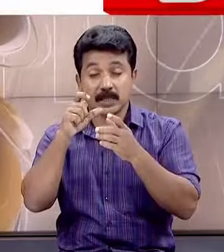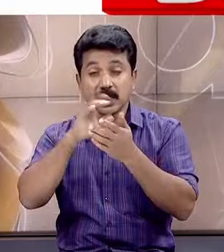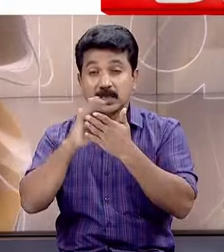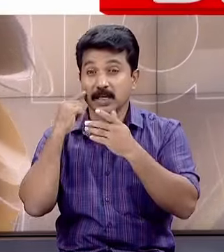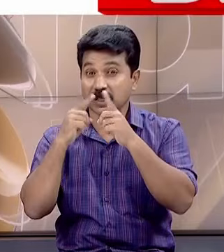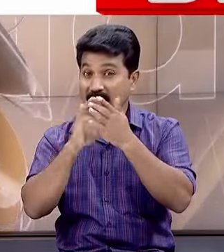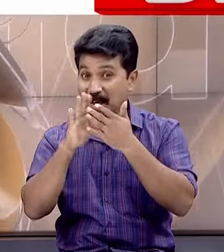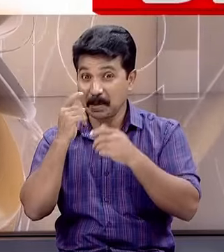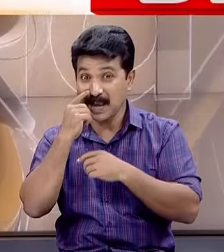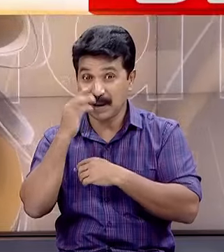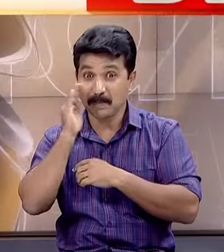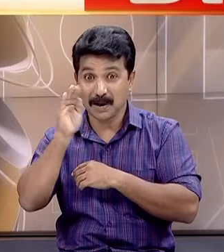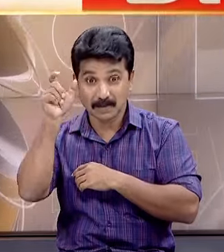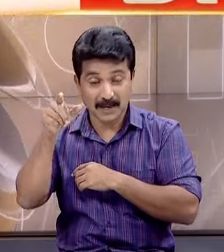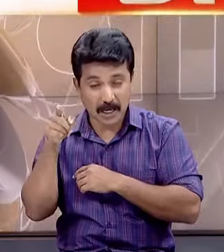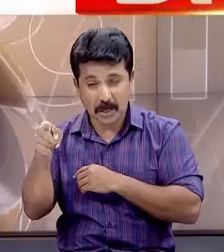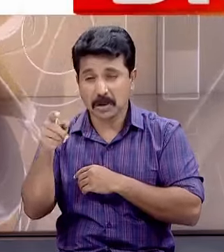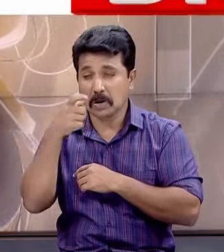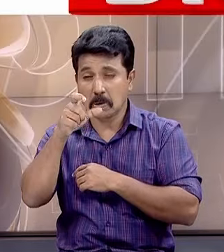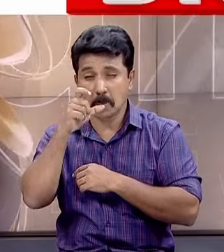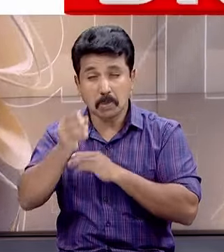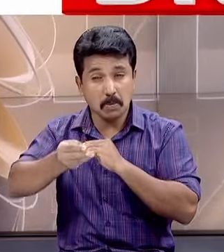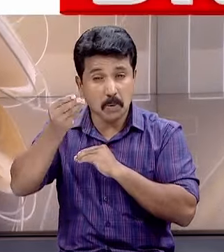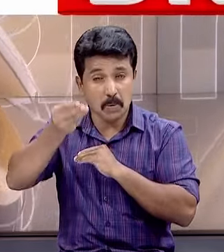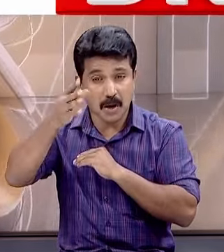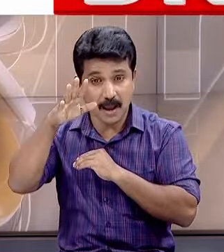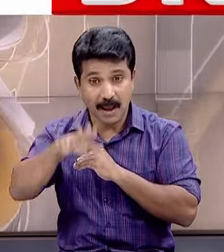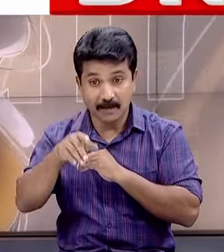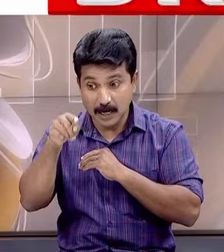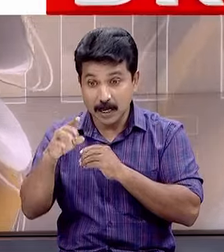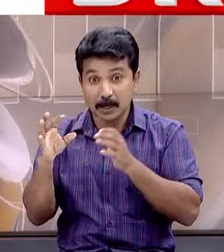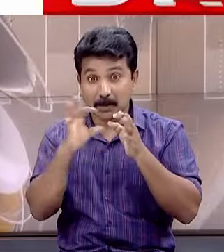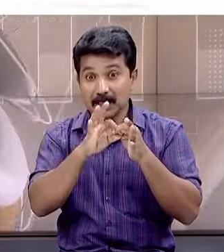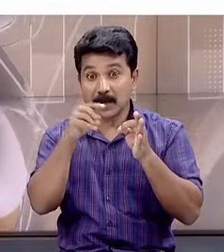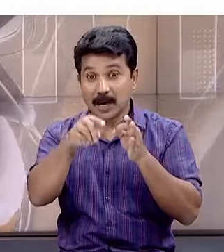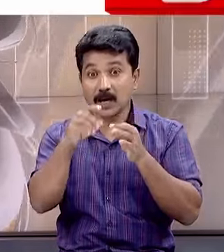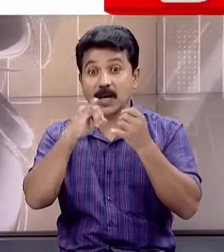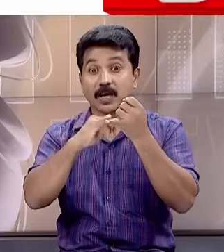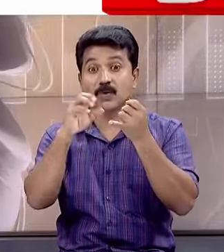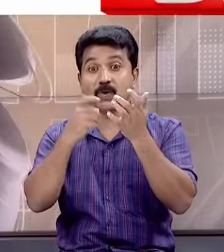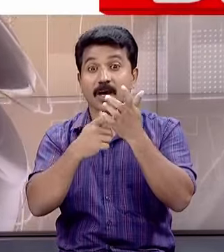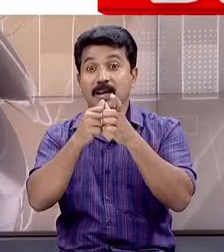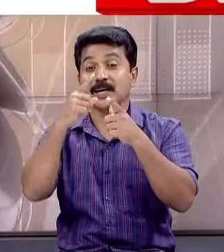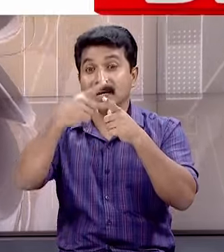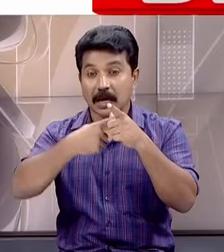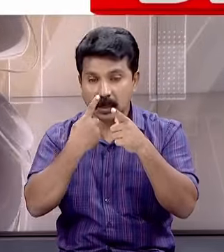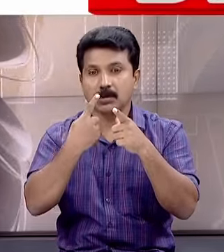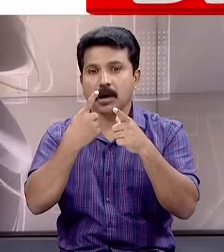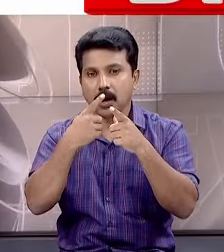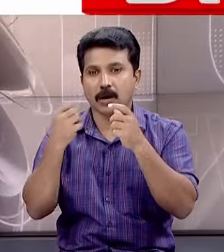ആക്രമണമൊക്കെ ഉണ്ടായി. ഈ ചിത്രയുടെ ഈ സന്ദേശത്തിൽ വലിയ വിമർശനവുമായി ഗായകൻ സൂരജ് സന്തോഷ് രംഗത്തെത്തിയിരുന്നു. ഇത് തുടർന്ന് ഈ